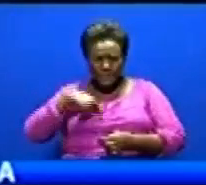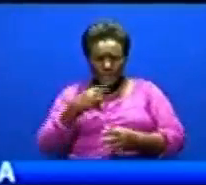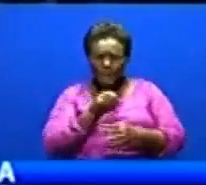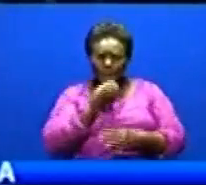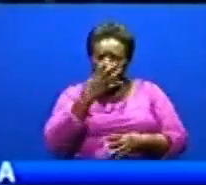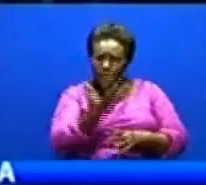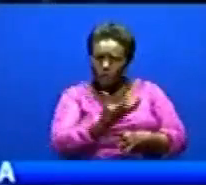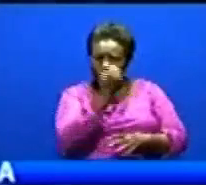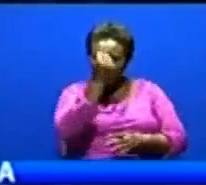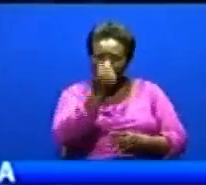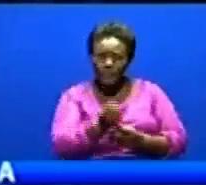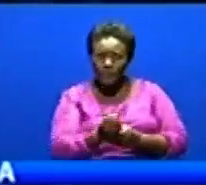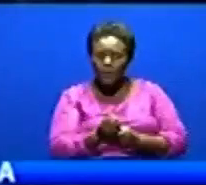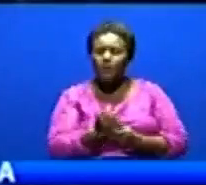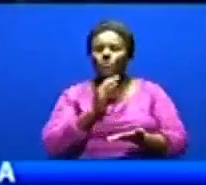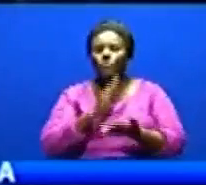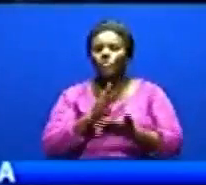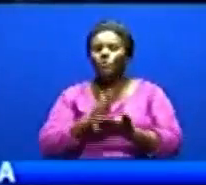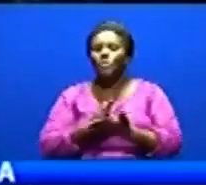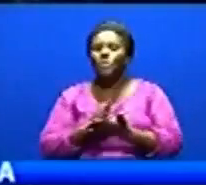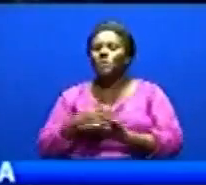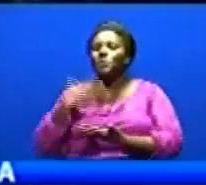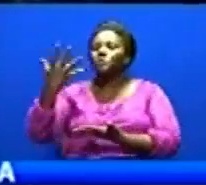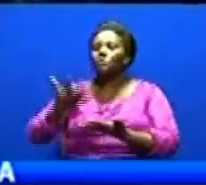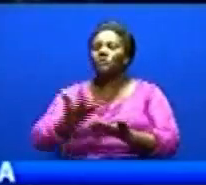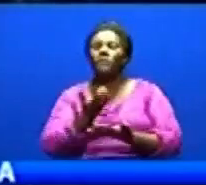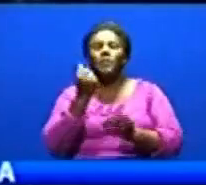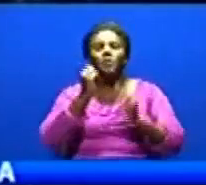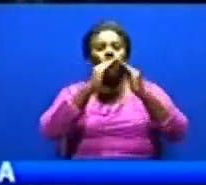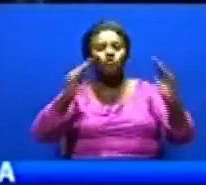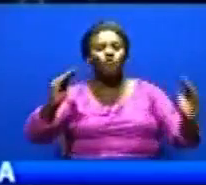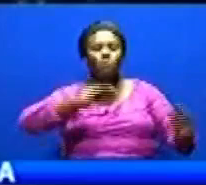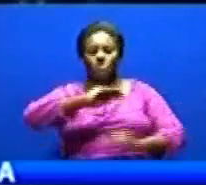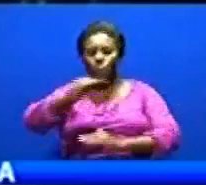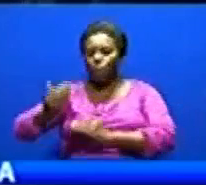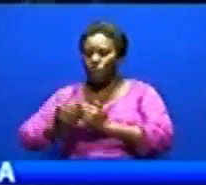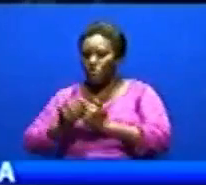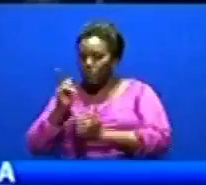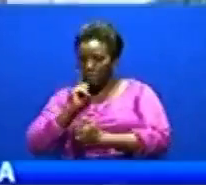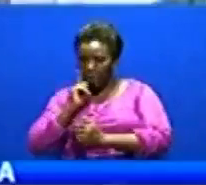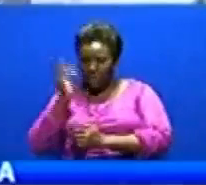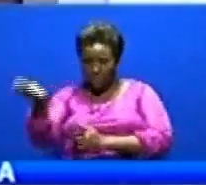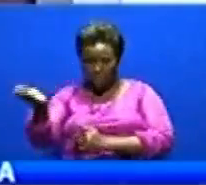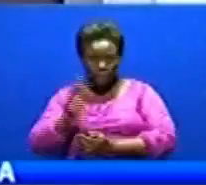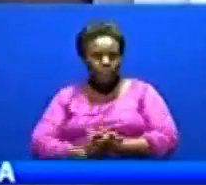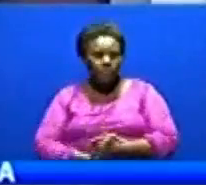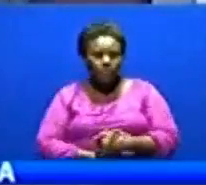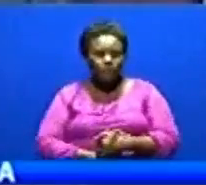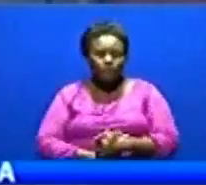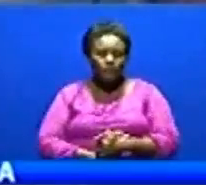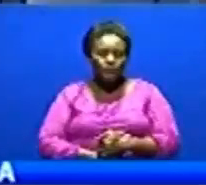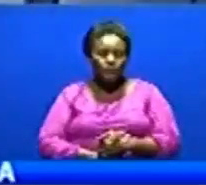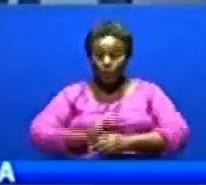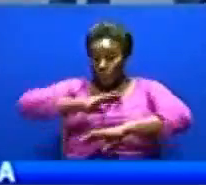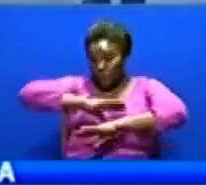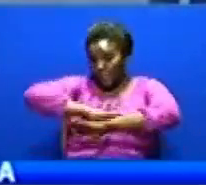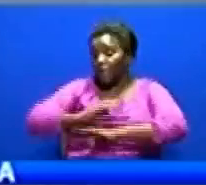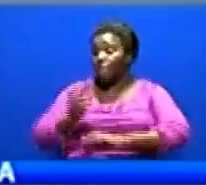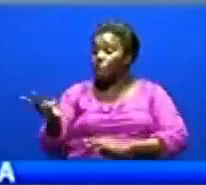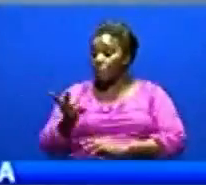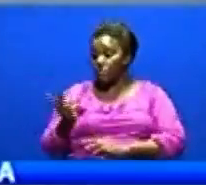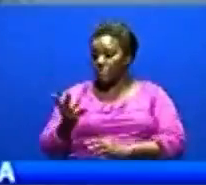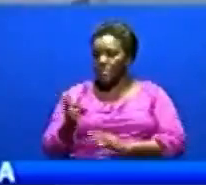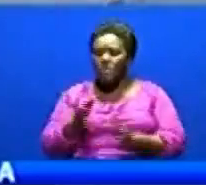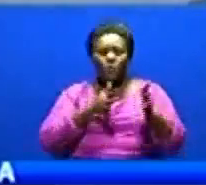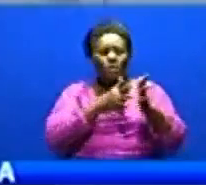kazi, tumefanikiwa kurejesha nyumba hiyo kwa mama huyu. Kisha wastaafu hao wakapata fursa ya kuelezea